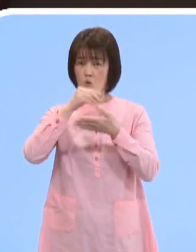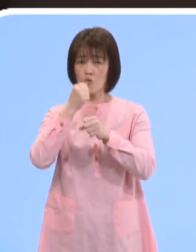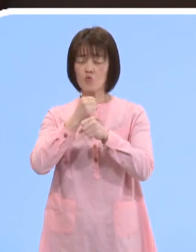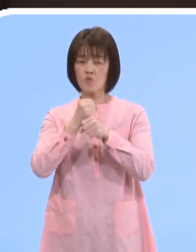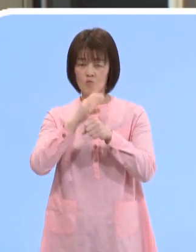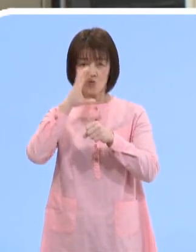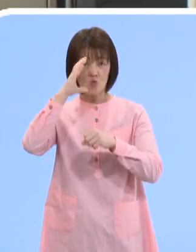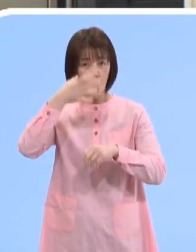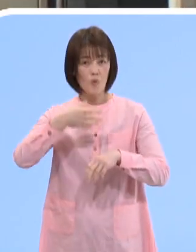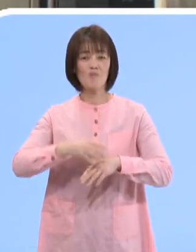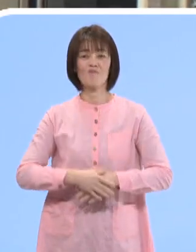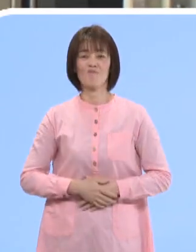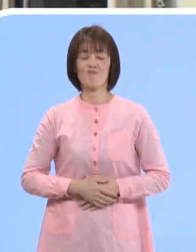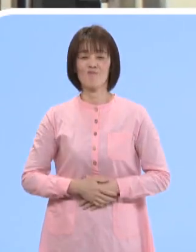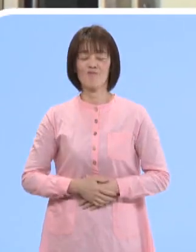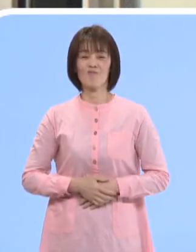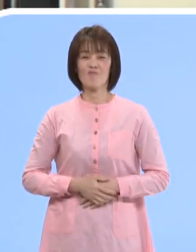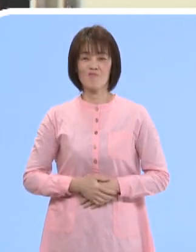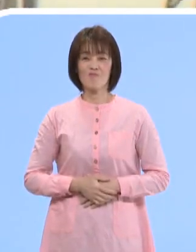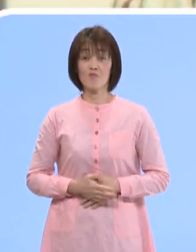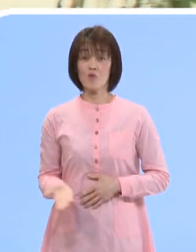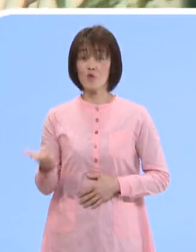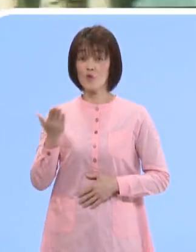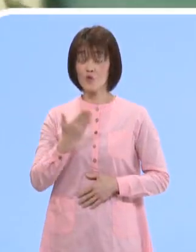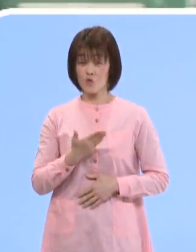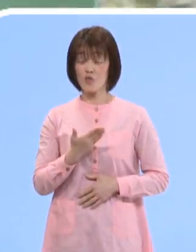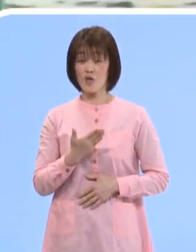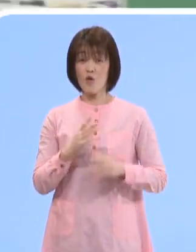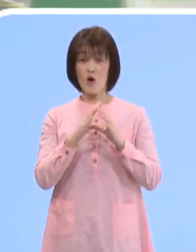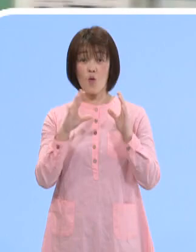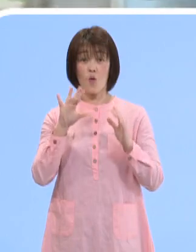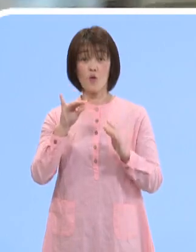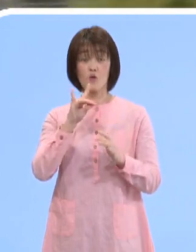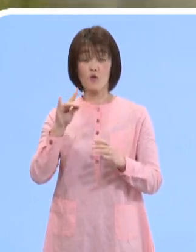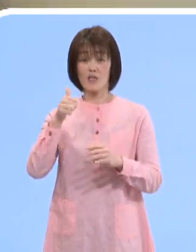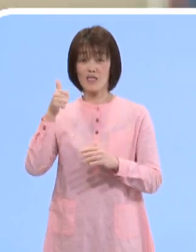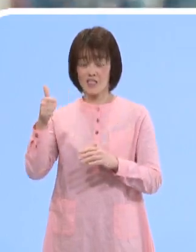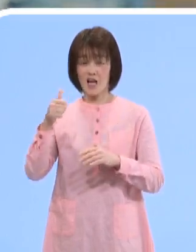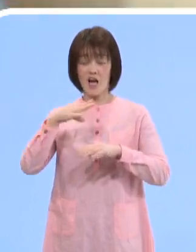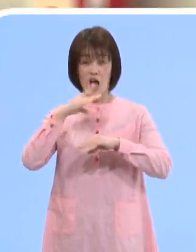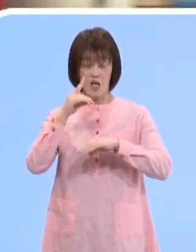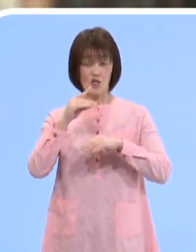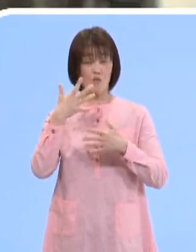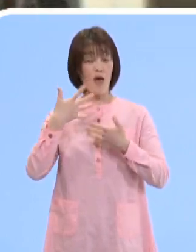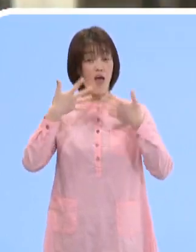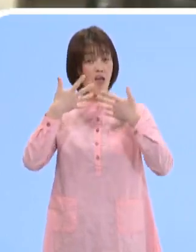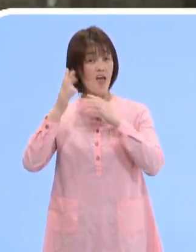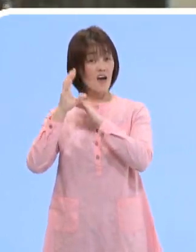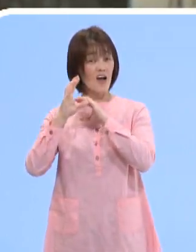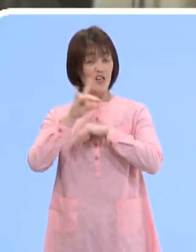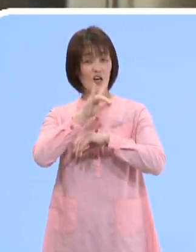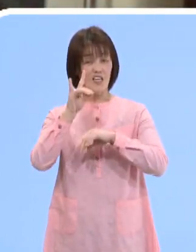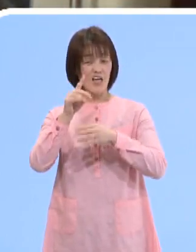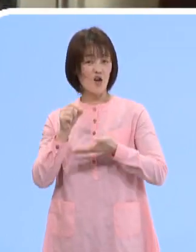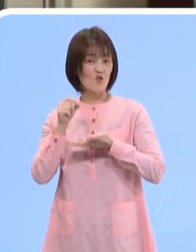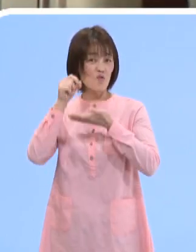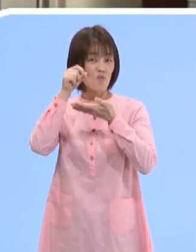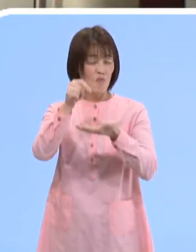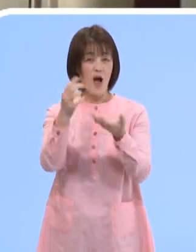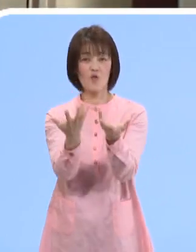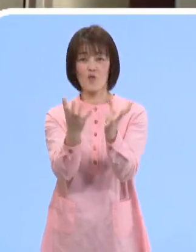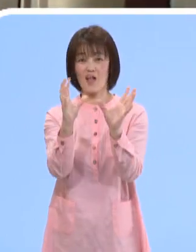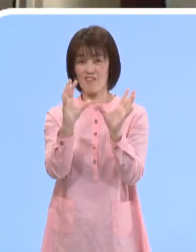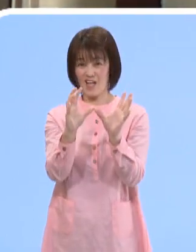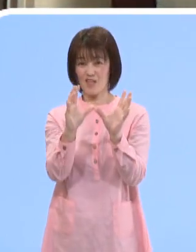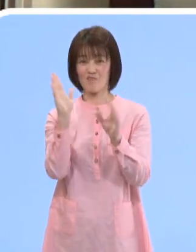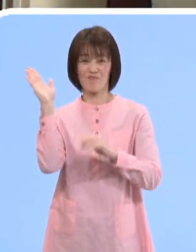か。 もう一人、大杉さんが最初に映画祭の企画を持ち込んだ淡路島フィルム